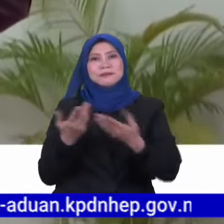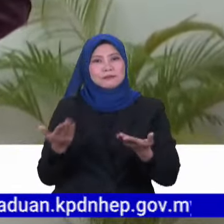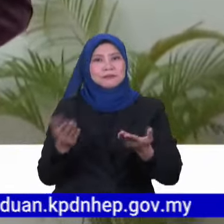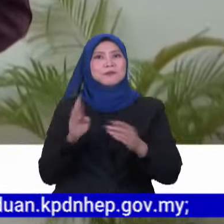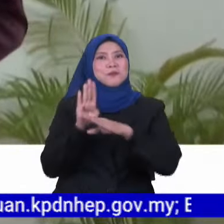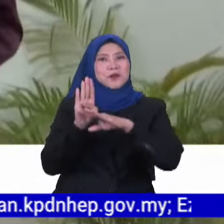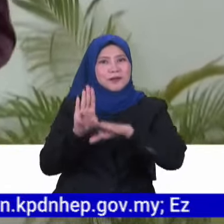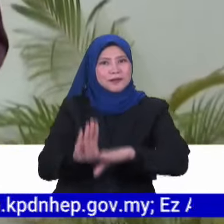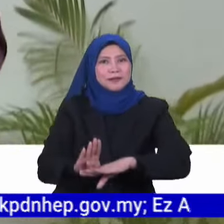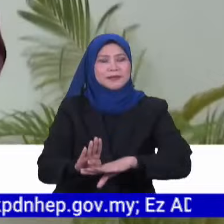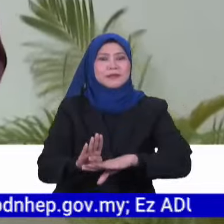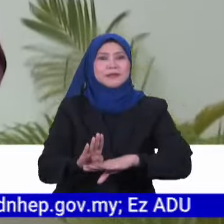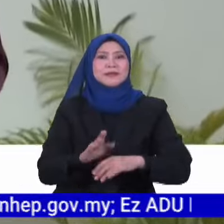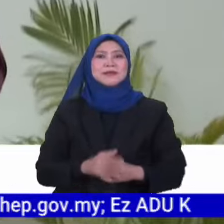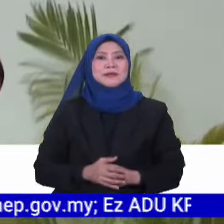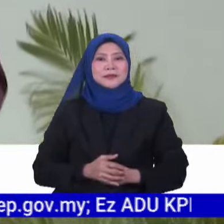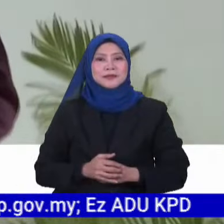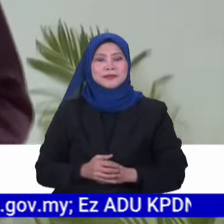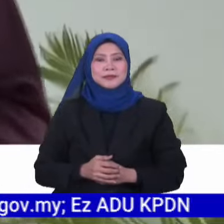aspek kebudayaan